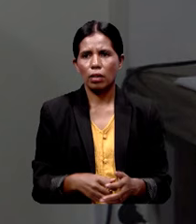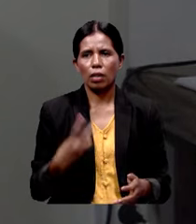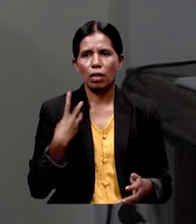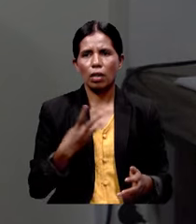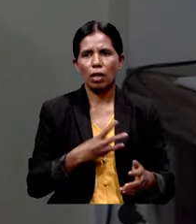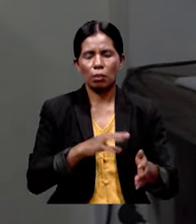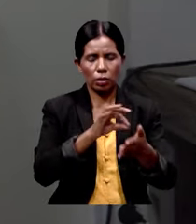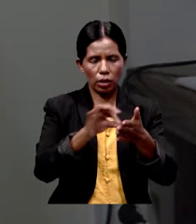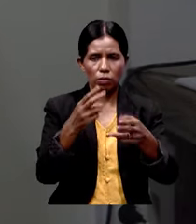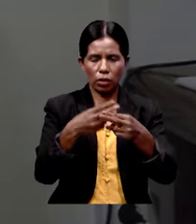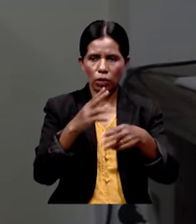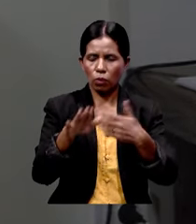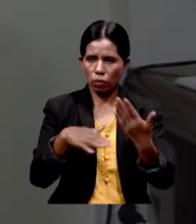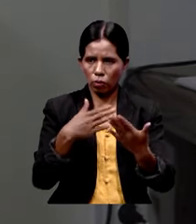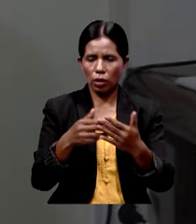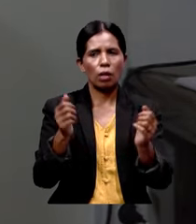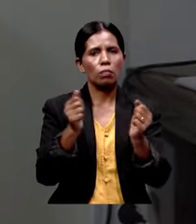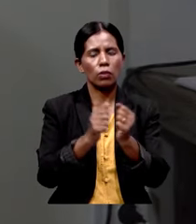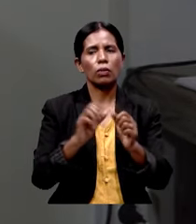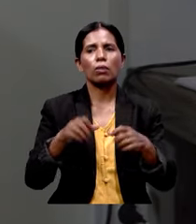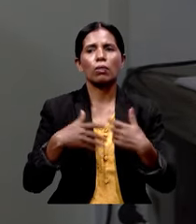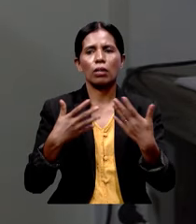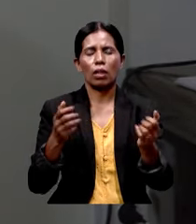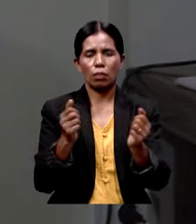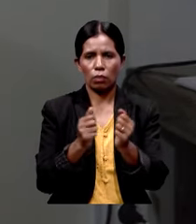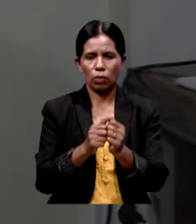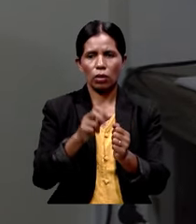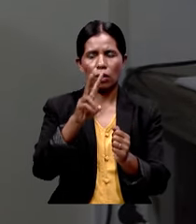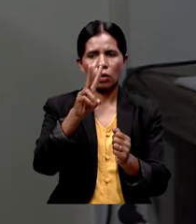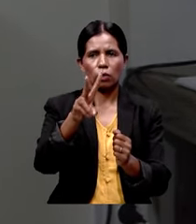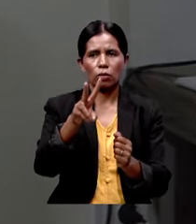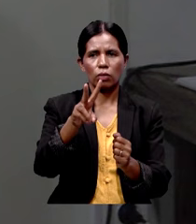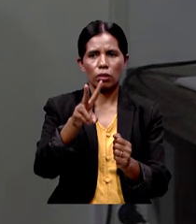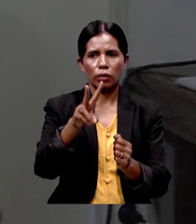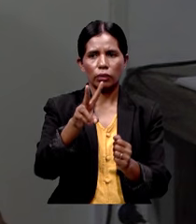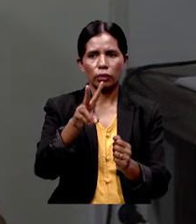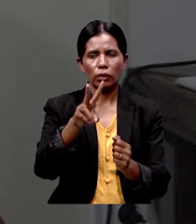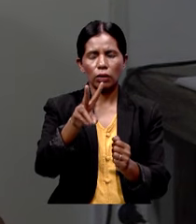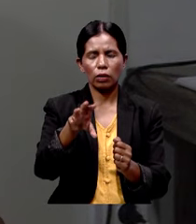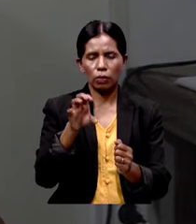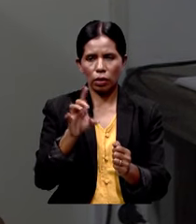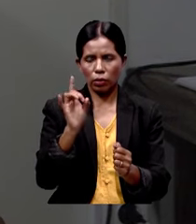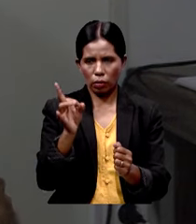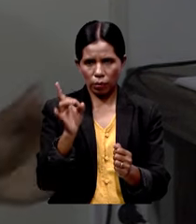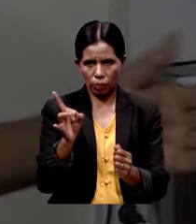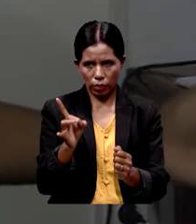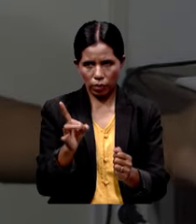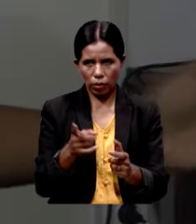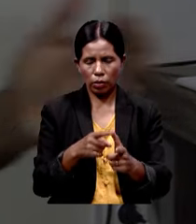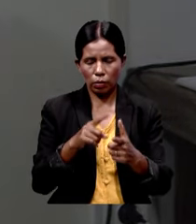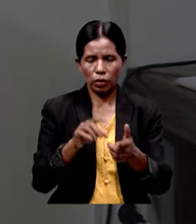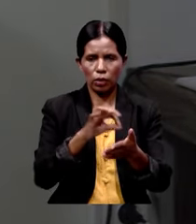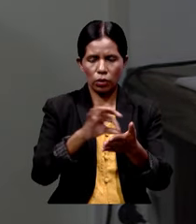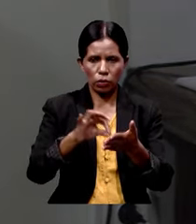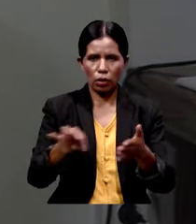alista ho today hamu tu kira ne maka hamu tu 200 be 280 nani se suru hamu